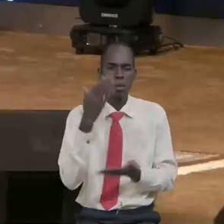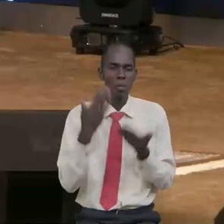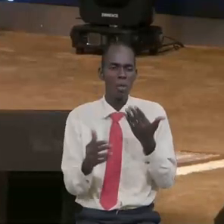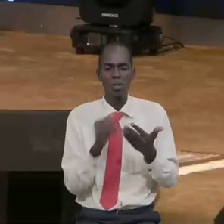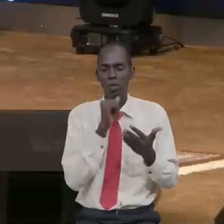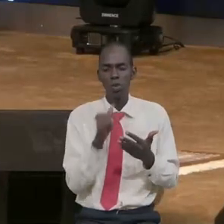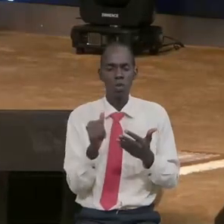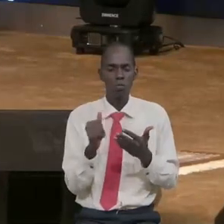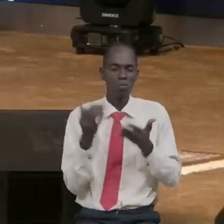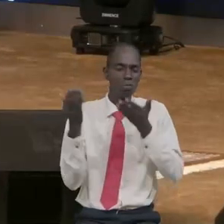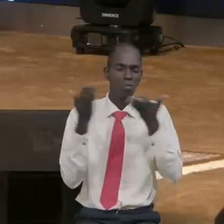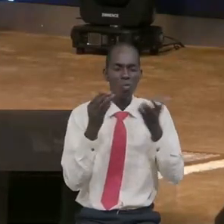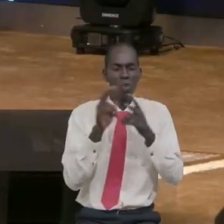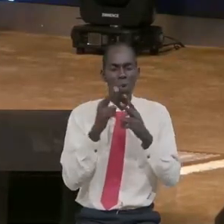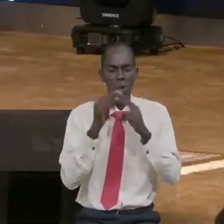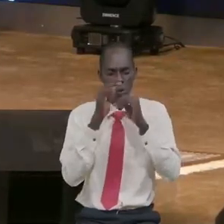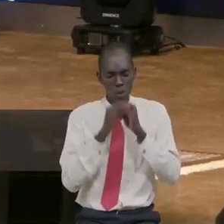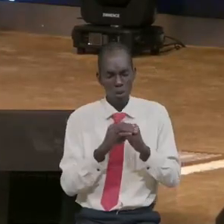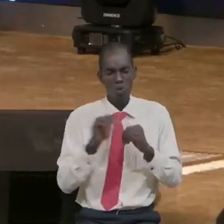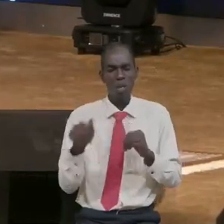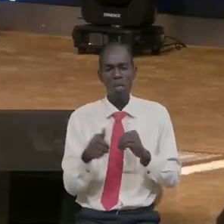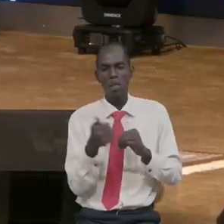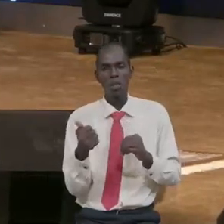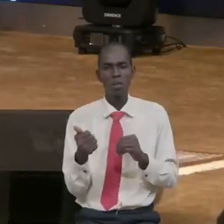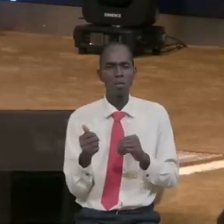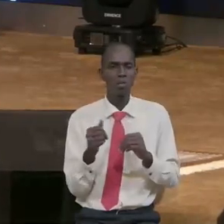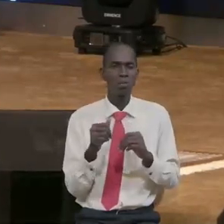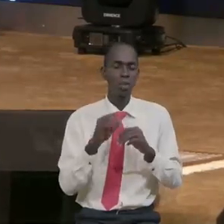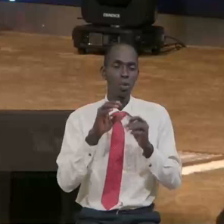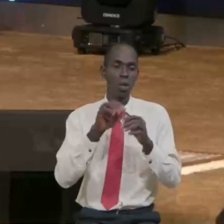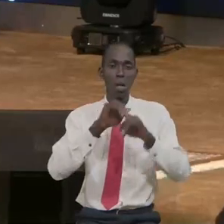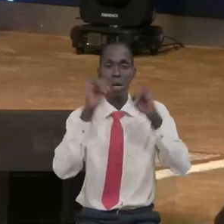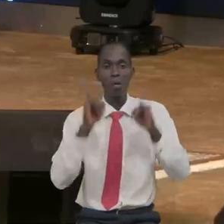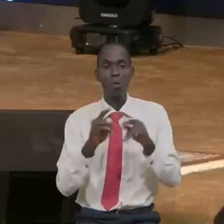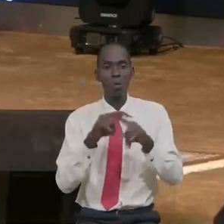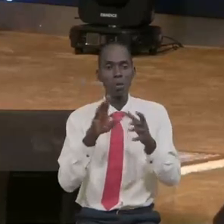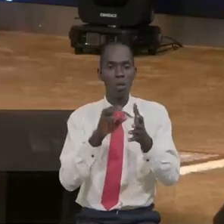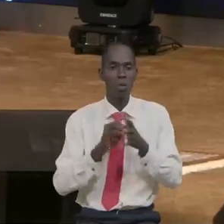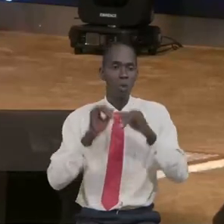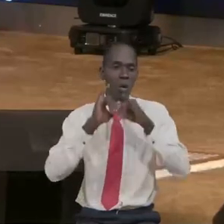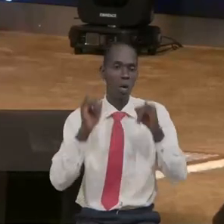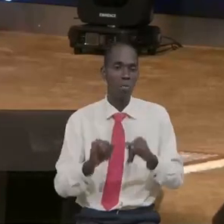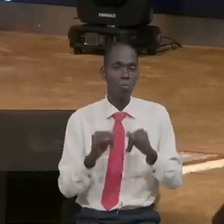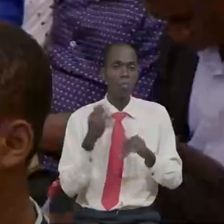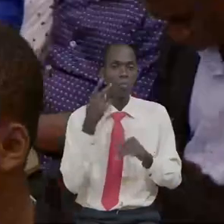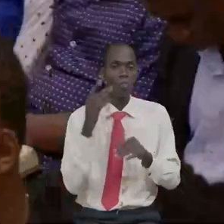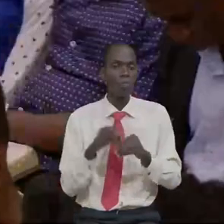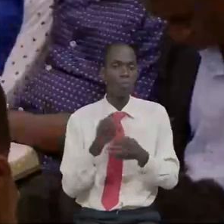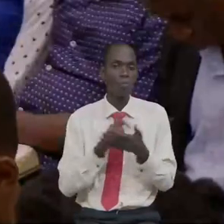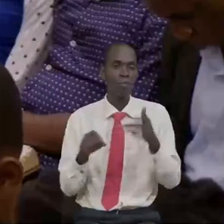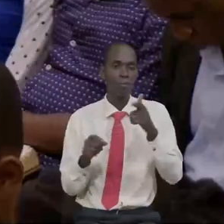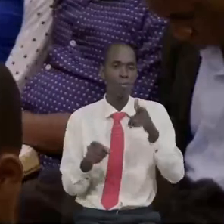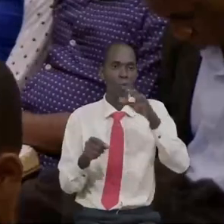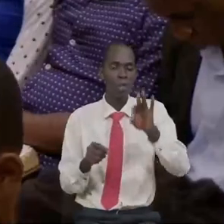d'adorer aucun autre dieu que leur Dieu. Verset 29.